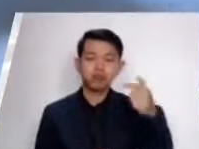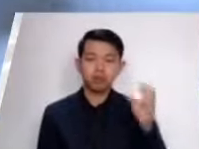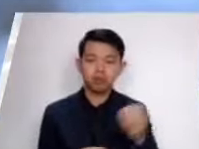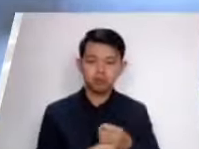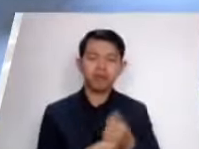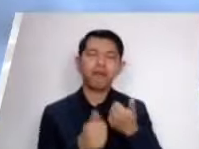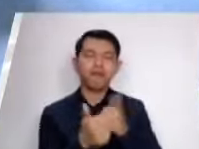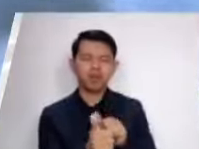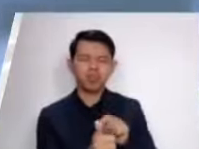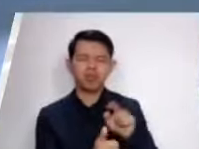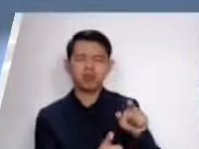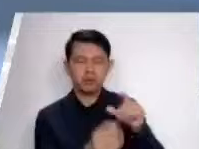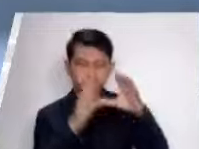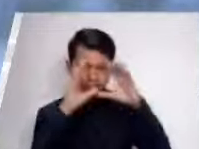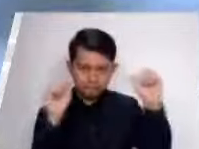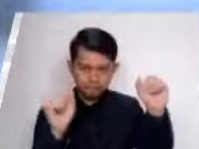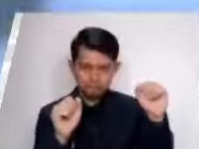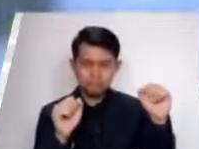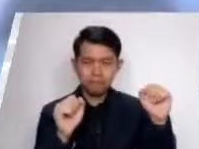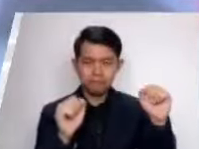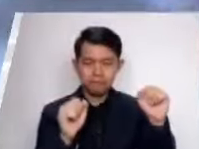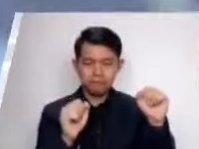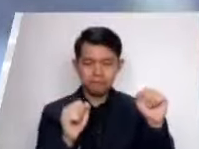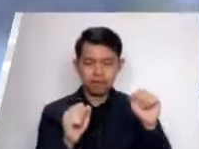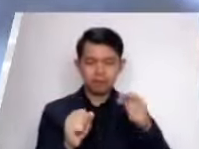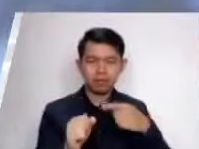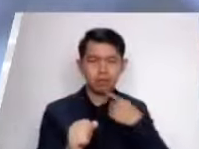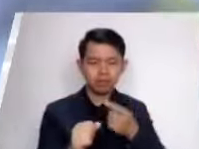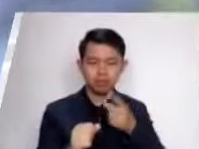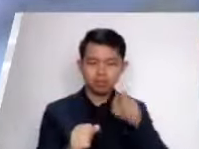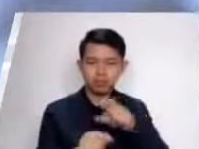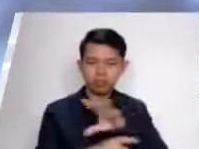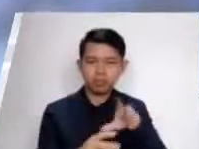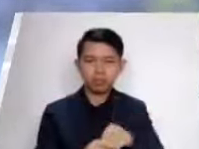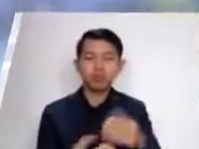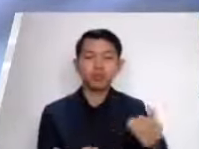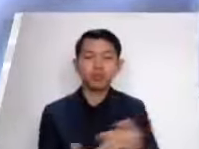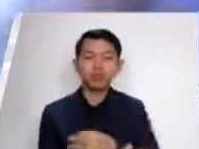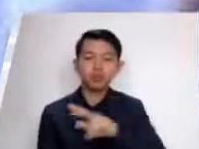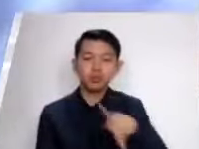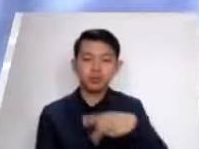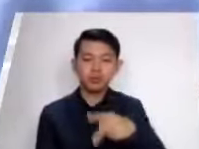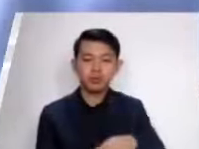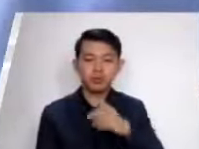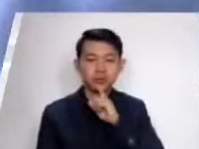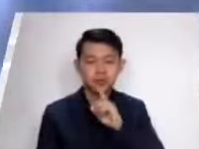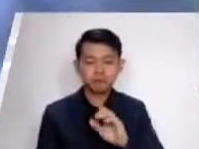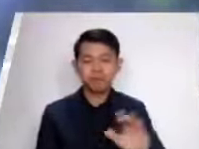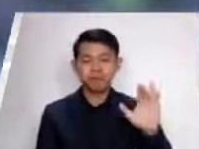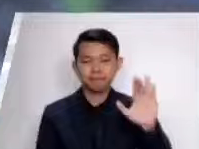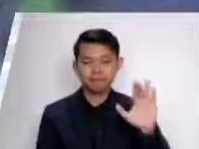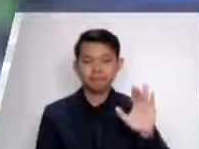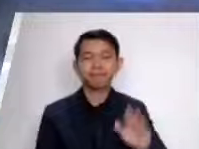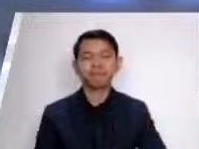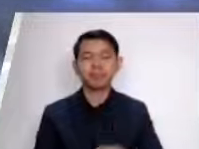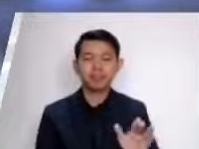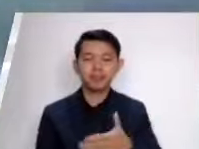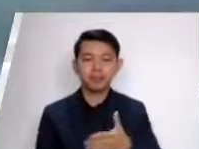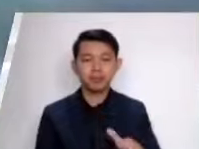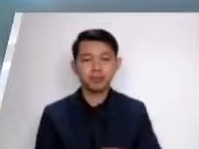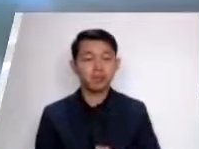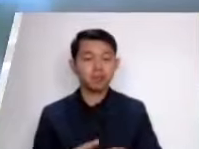ang bagong Pilipinas hymn at pledge sa seremonya. Kontra dyan ang ilang mambabatas dahil hindi naman daw yun